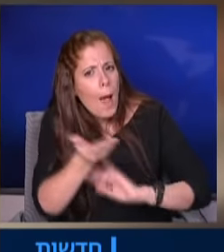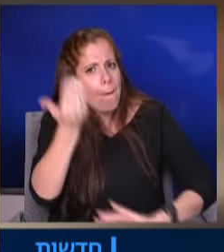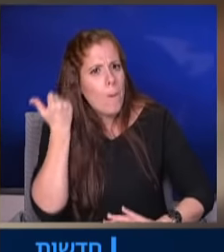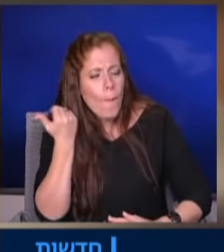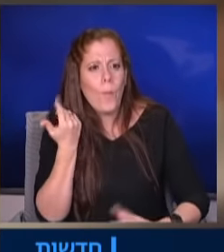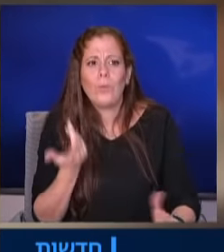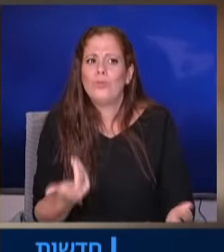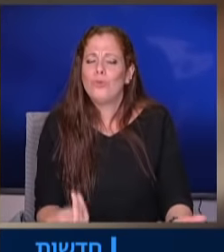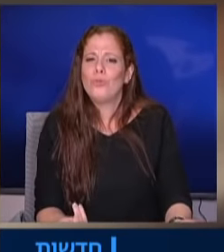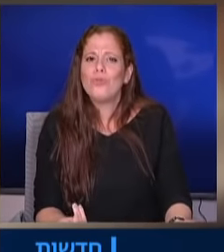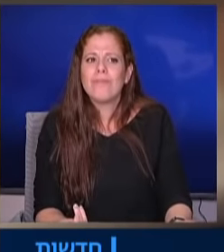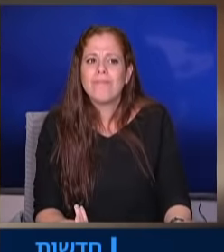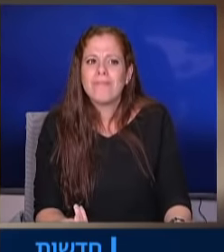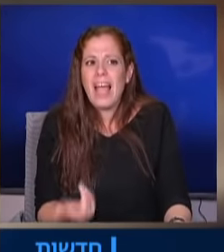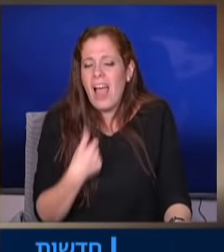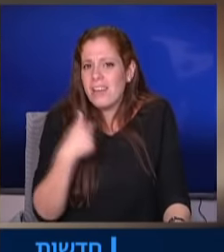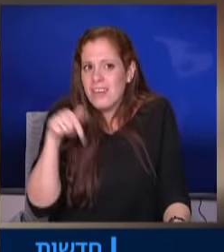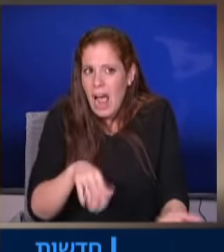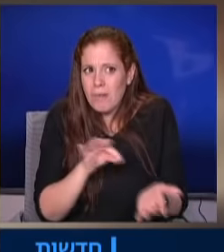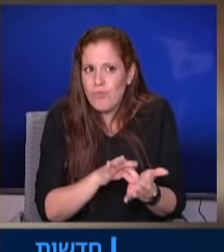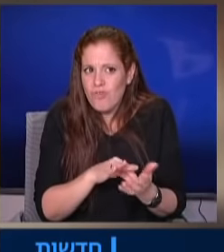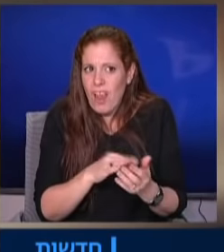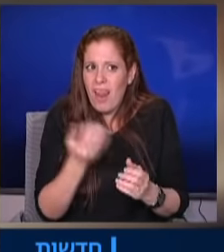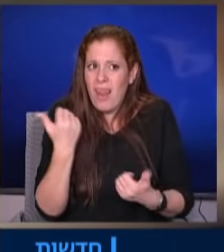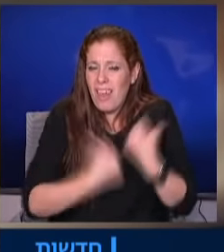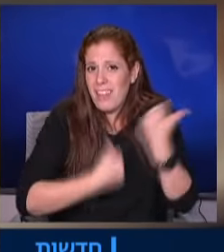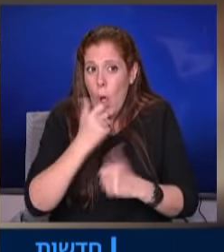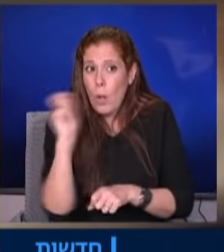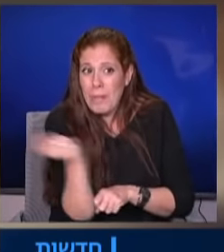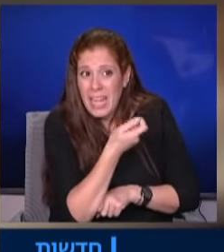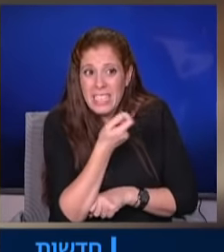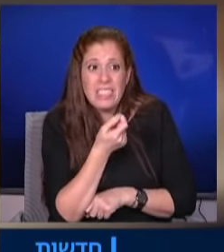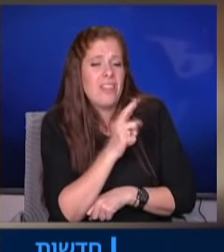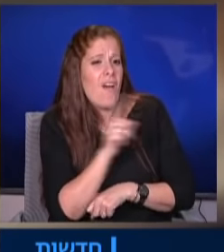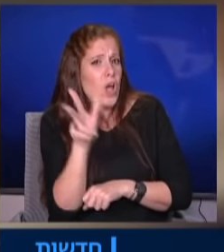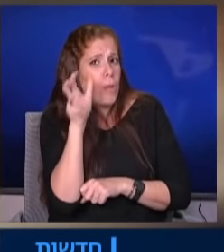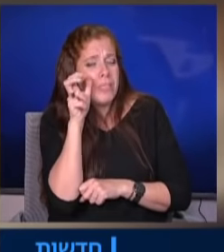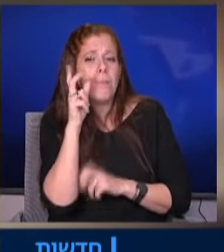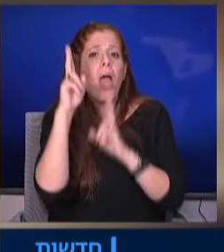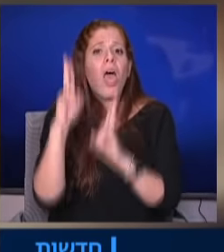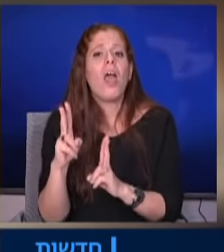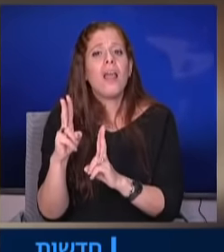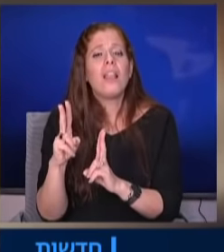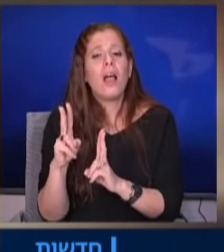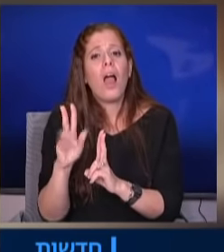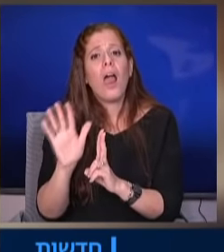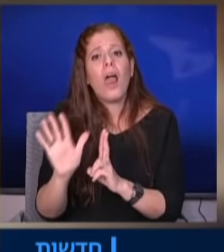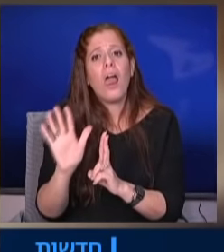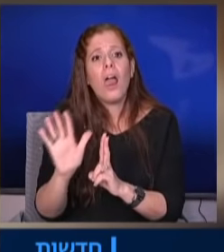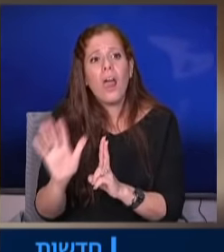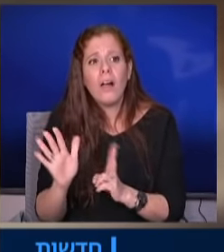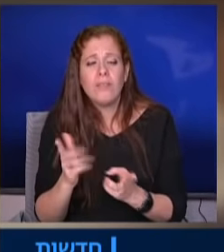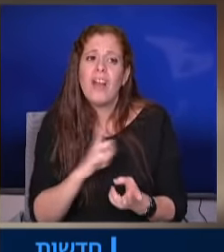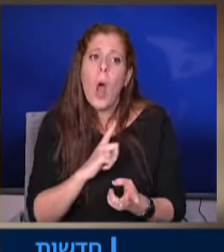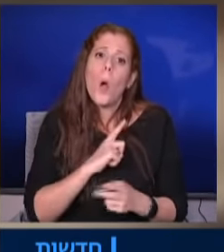všechno schválené a jedete prostě hrát ten tenis. Nepřemýšlíte nad tím, že někde uvíznete a budete čekat na